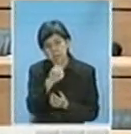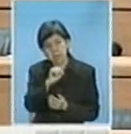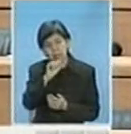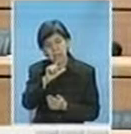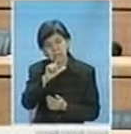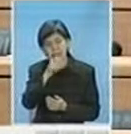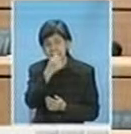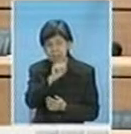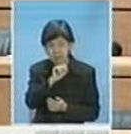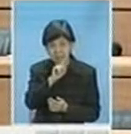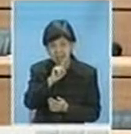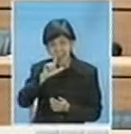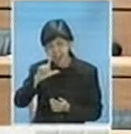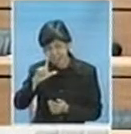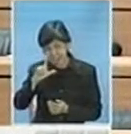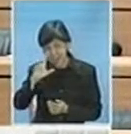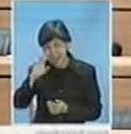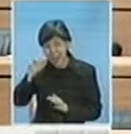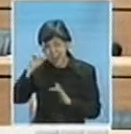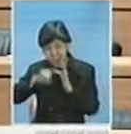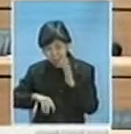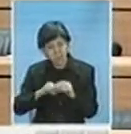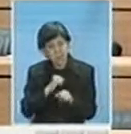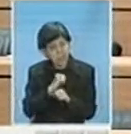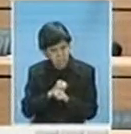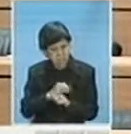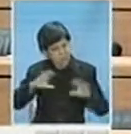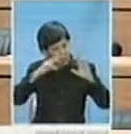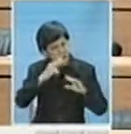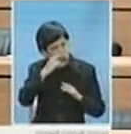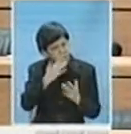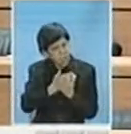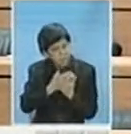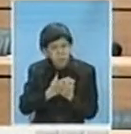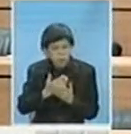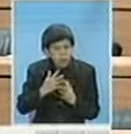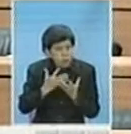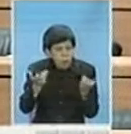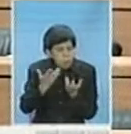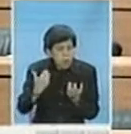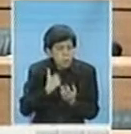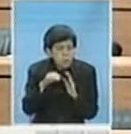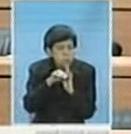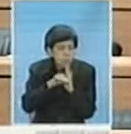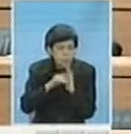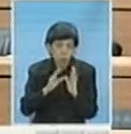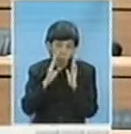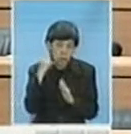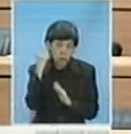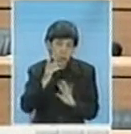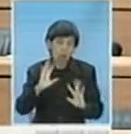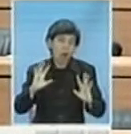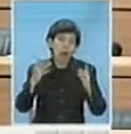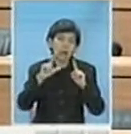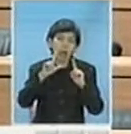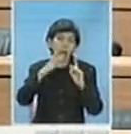ไร่รัฐบาลเคยบอกว่าอยากจะเห็นใบเสร็จความเสียหายวันนี้มันมาหมดแล้วครับนักท่องเที่ยวหายไป1ล้าน